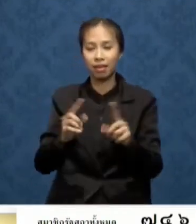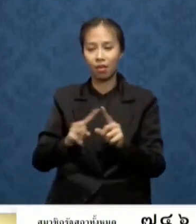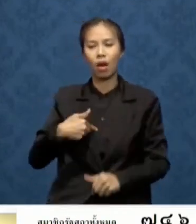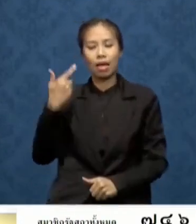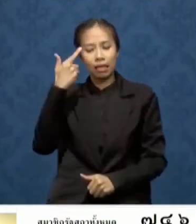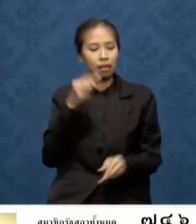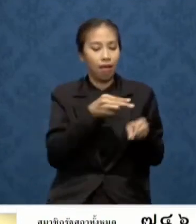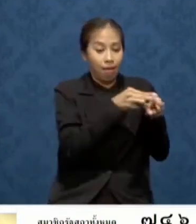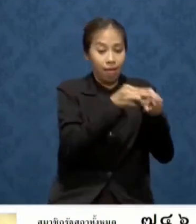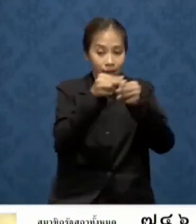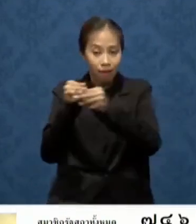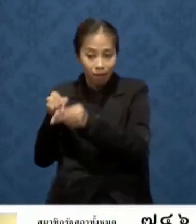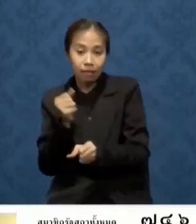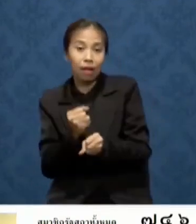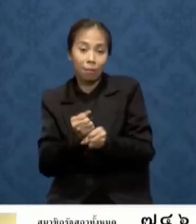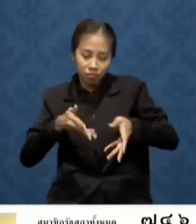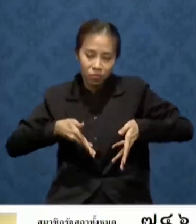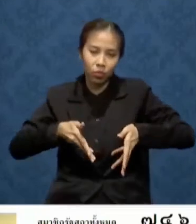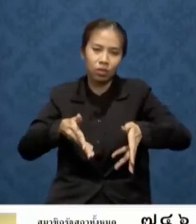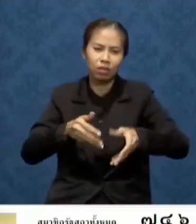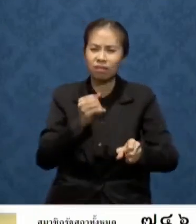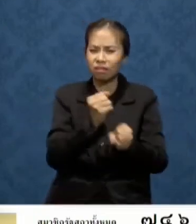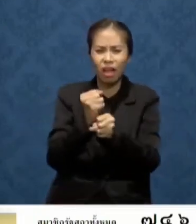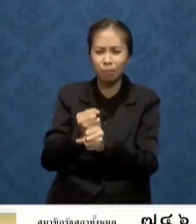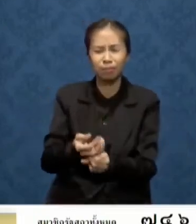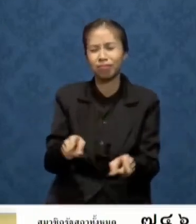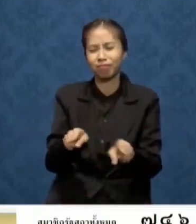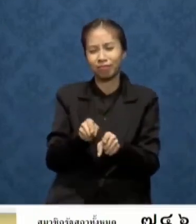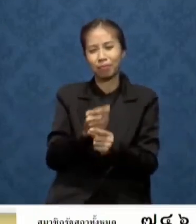ียวกันแบนี้เขาเรีกวา หาทําแบยำลวมครท